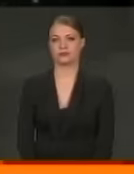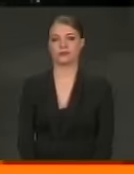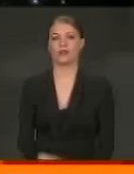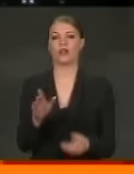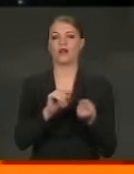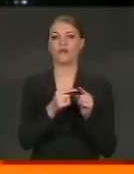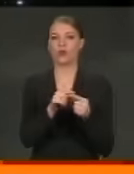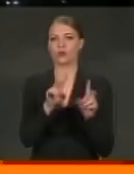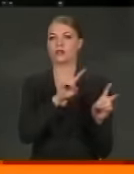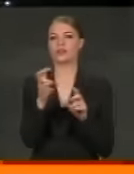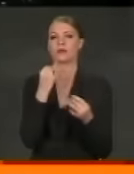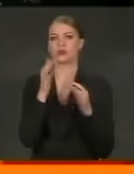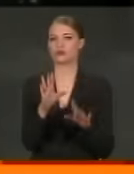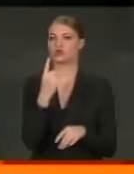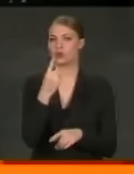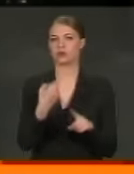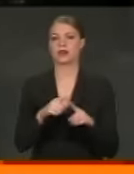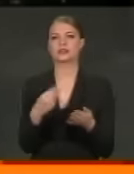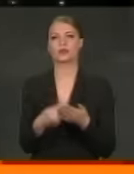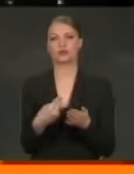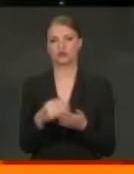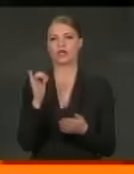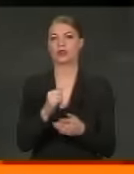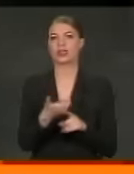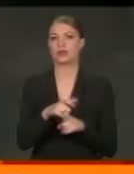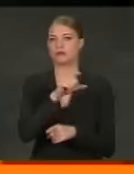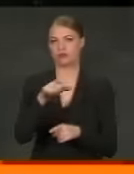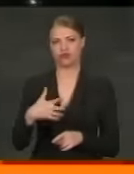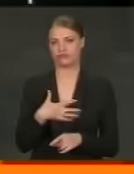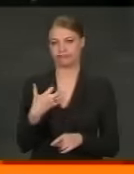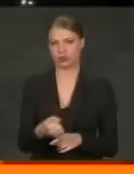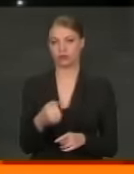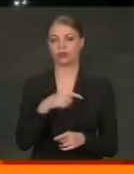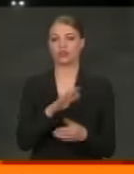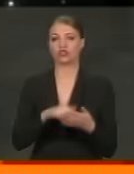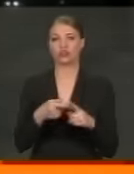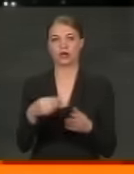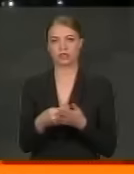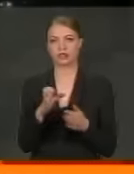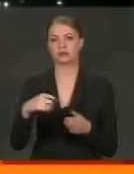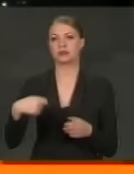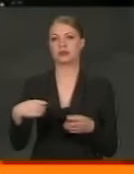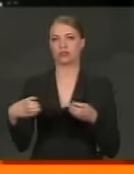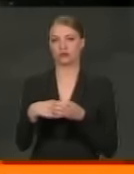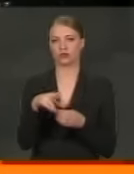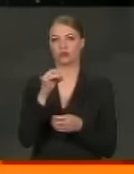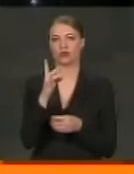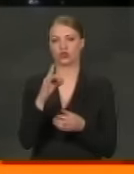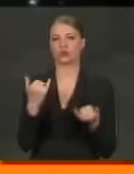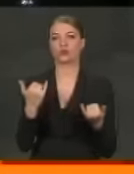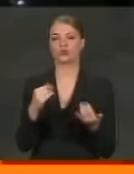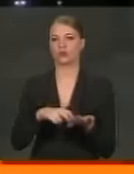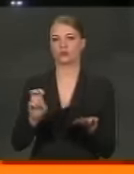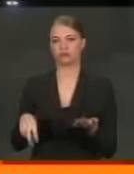У кулуарах тема для розмов лише одна – це бюджети. Ним більшість нардепів не задоволені. Через нього, до речі, із президентської фракції блоку Петра Порошенка